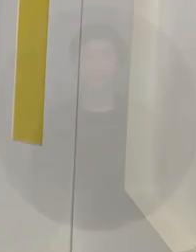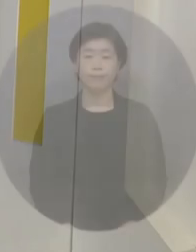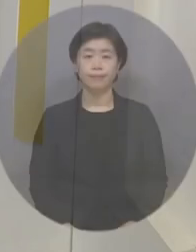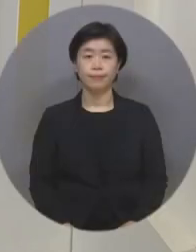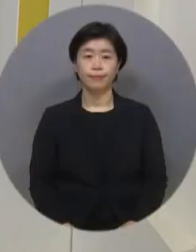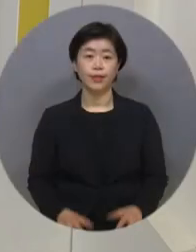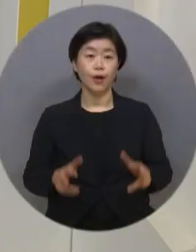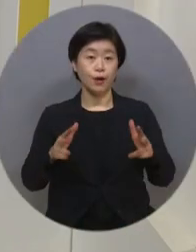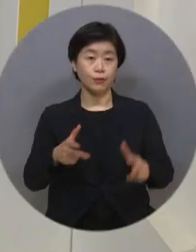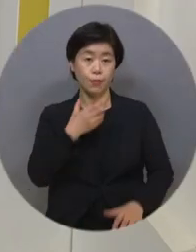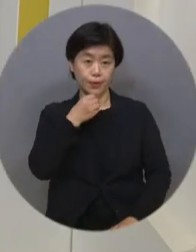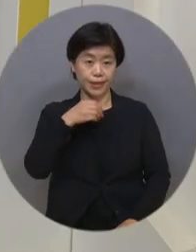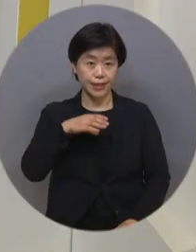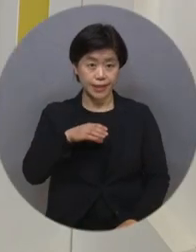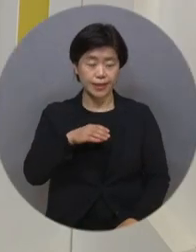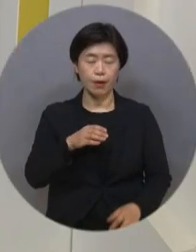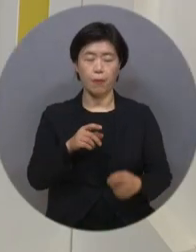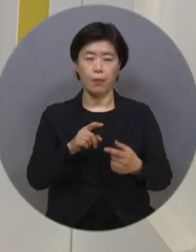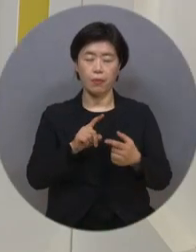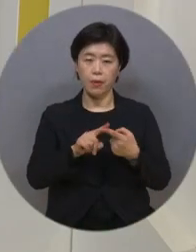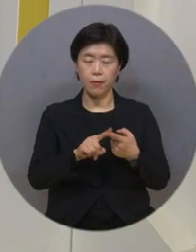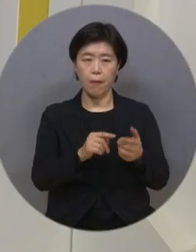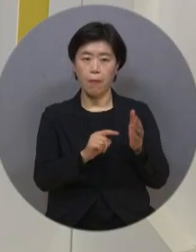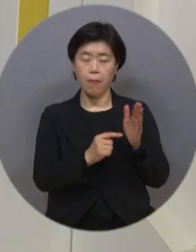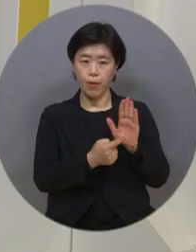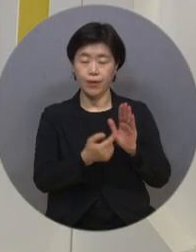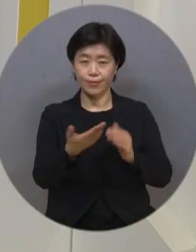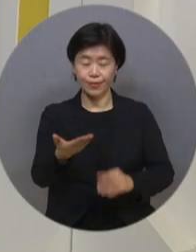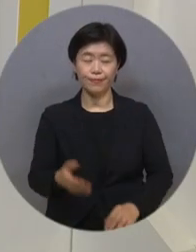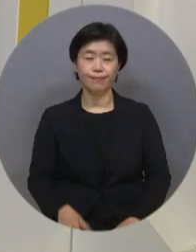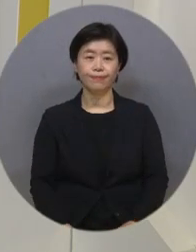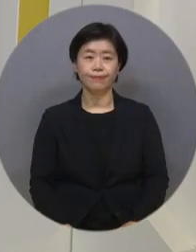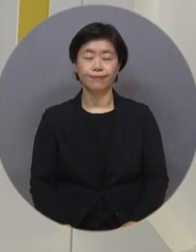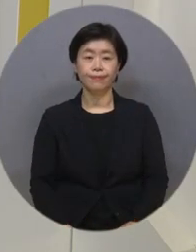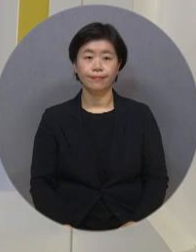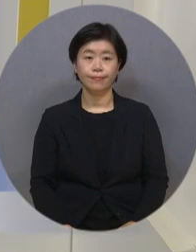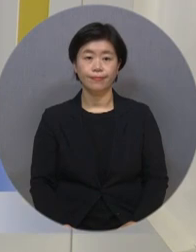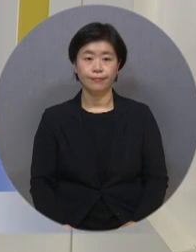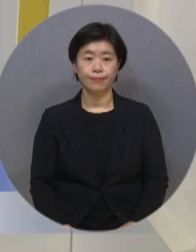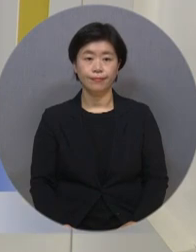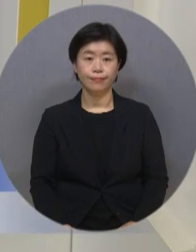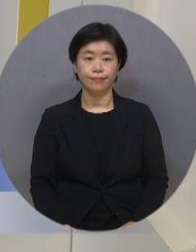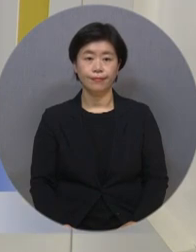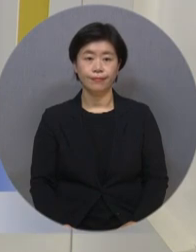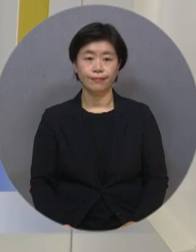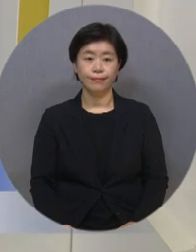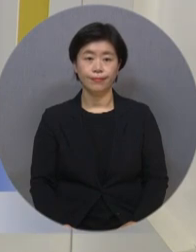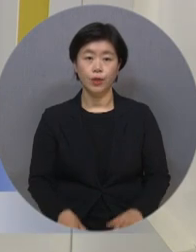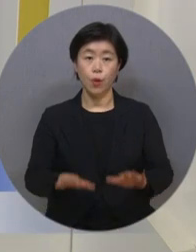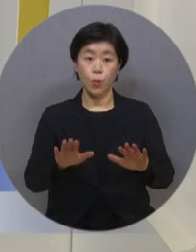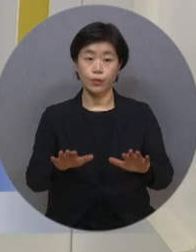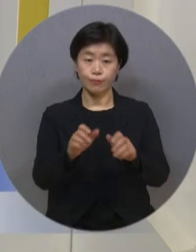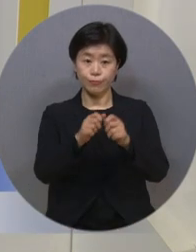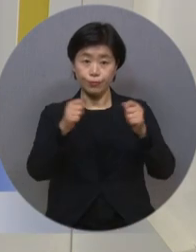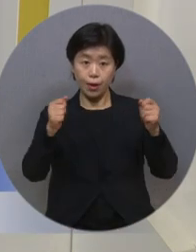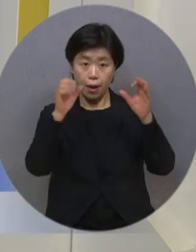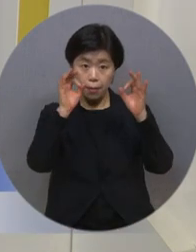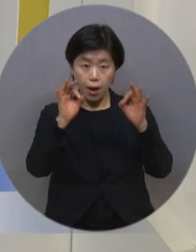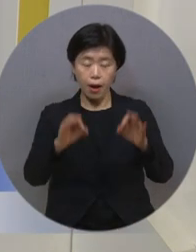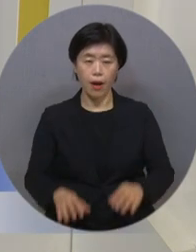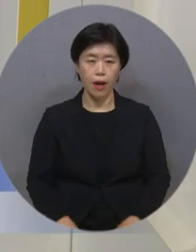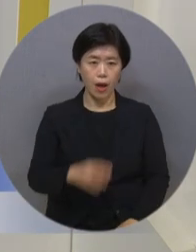한 주간에 복직의 소식을 장애인 신문과 함께 만나봅니다 오늘 1명 기사는이